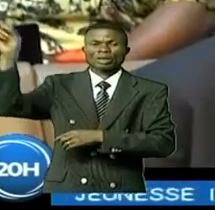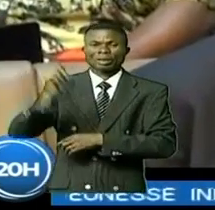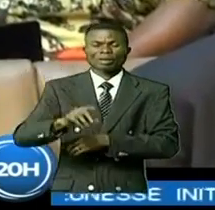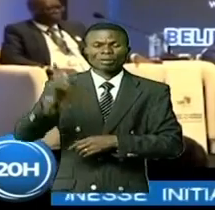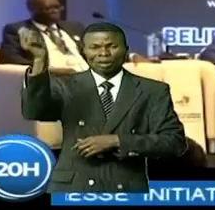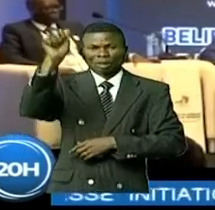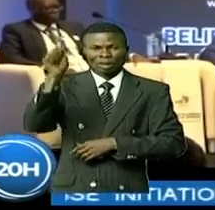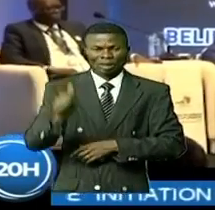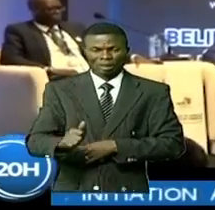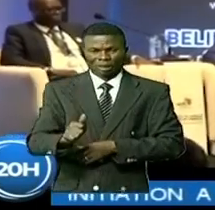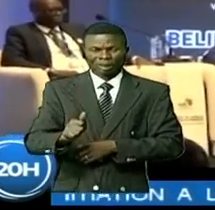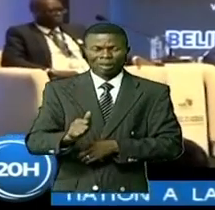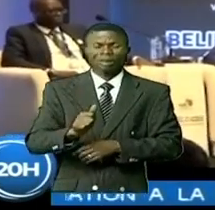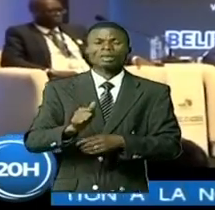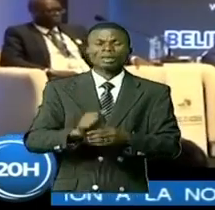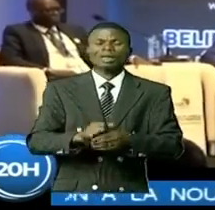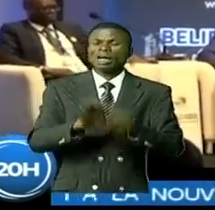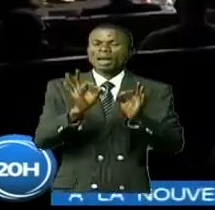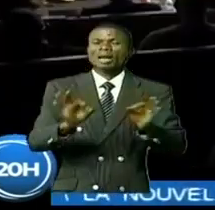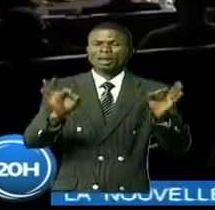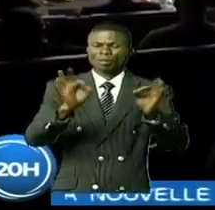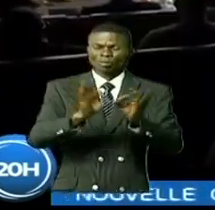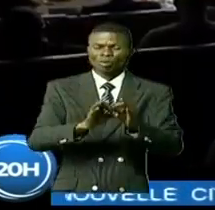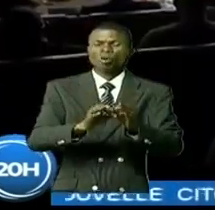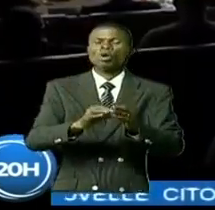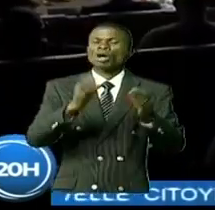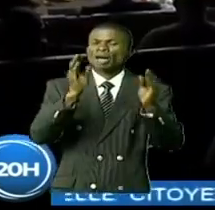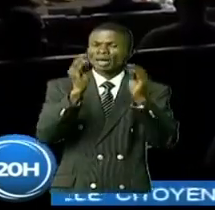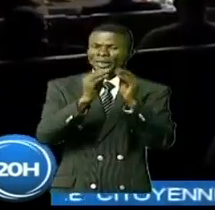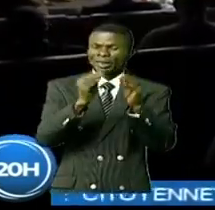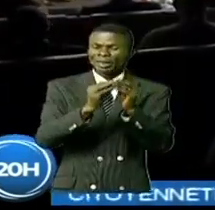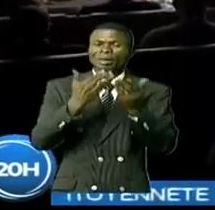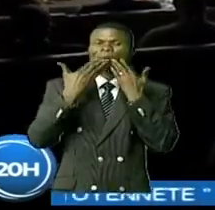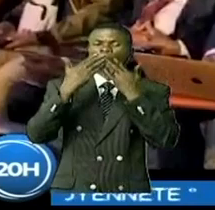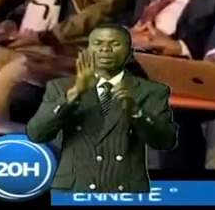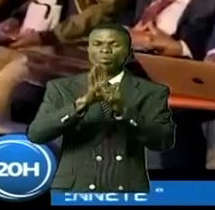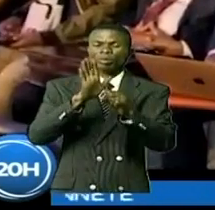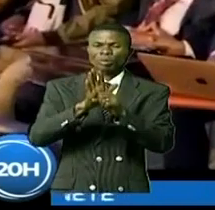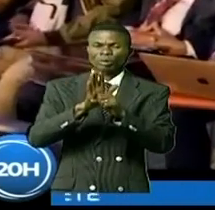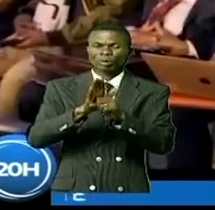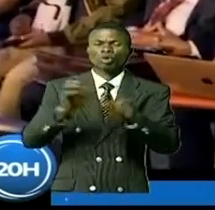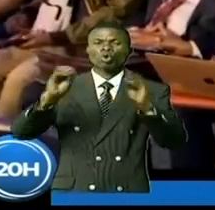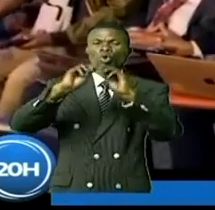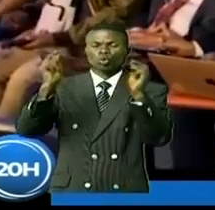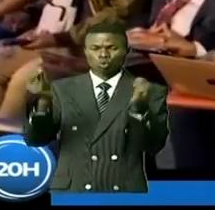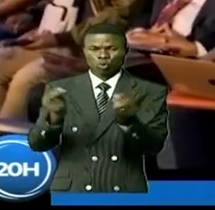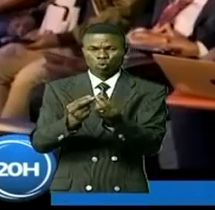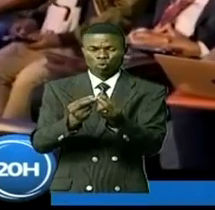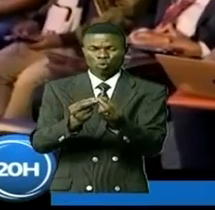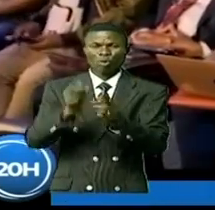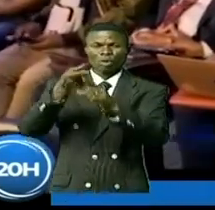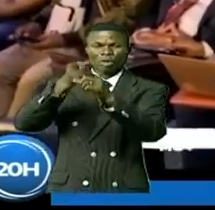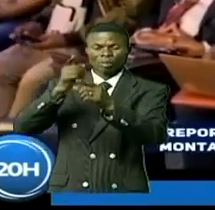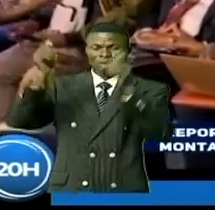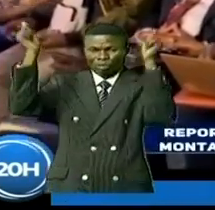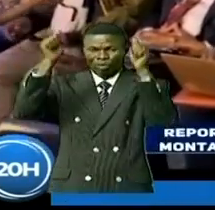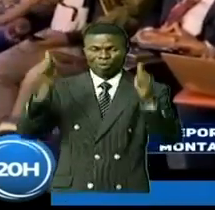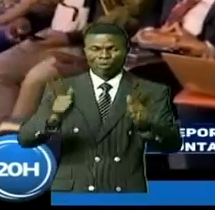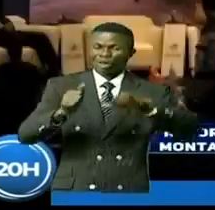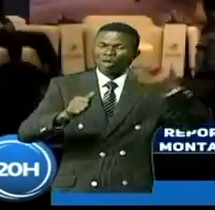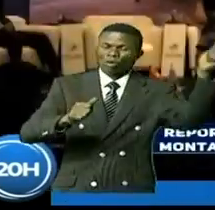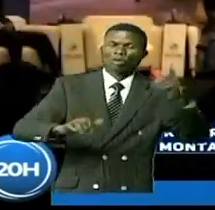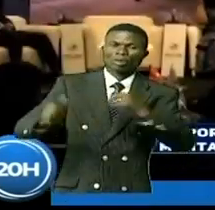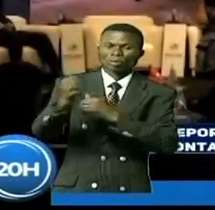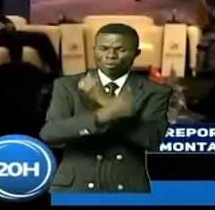a circonscrit le bien fondé de ce forum et remercié les différentes délégations venues de l'Afrique et d'ailleurs.